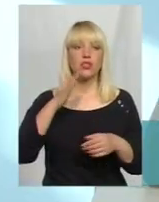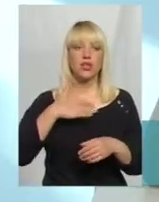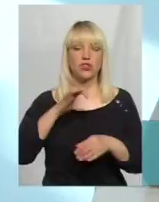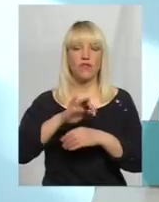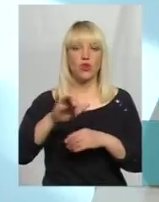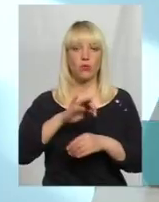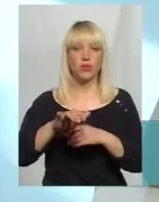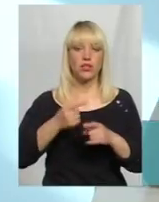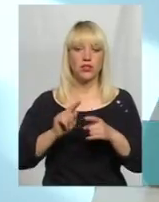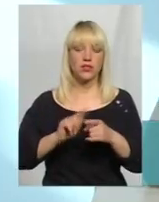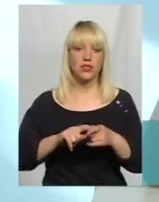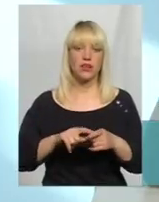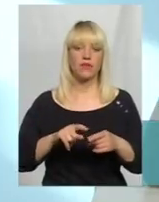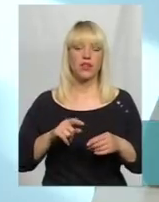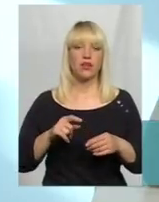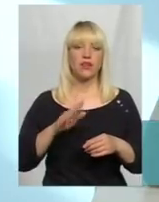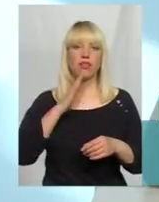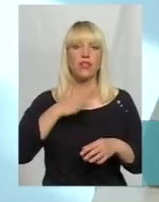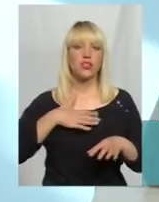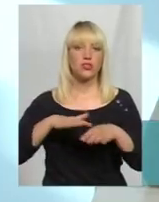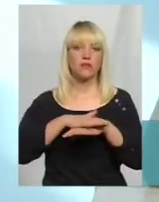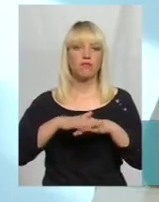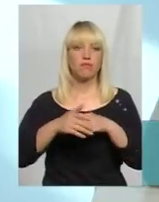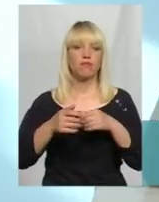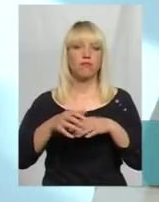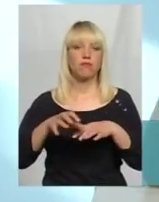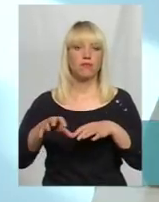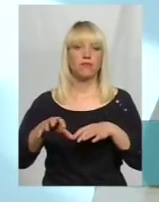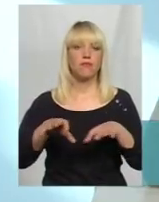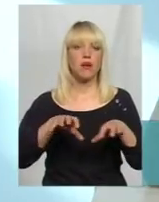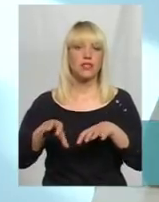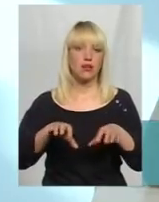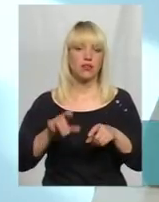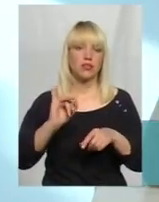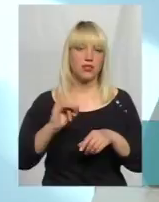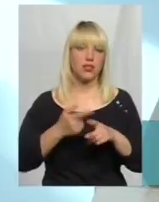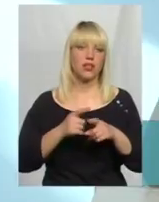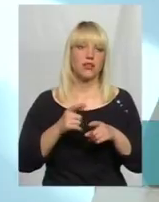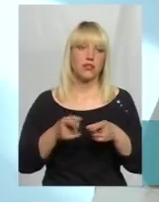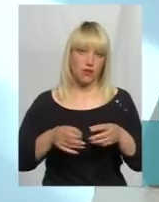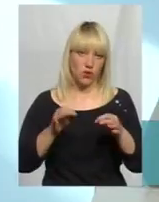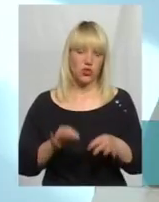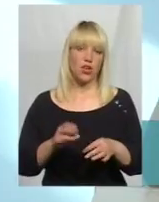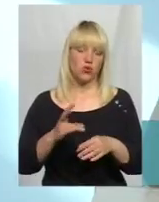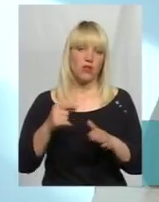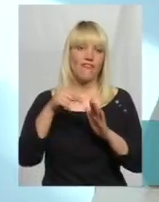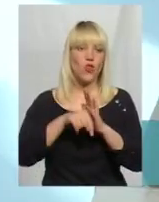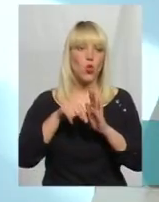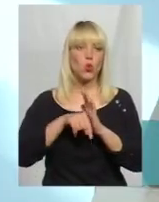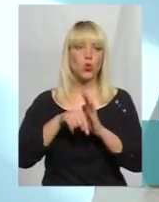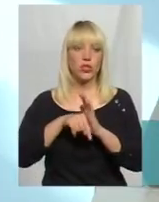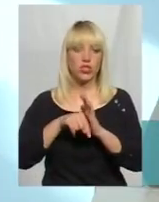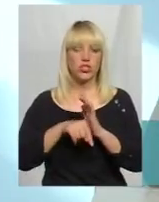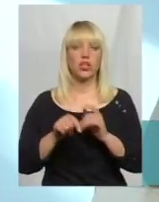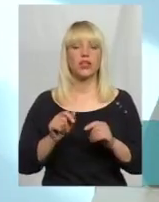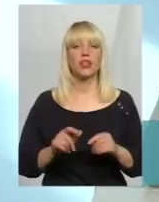вони вихідці з нашого ринку. І тому, звичайно, на внутрішнього. Більше